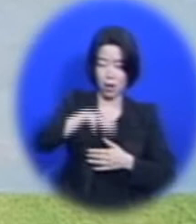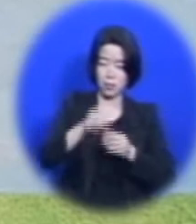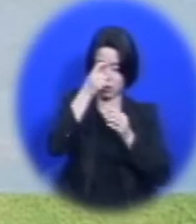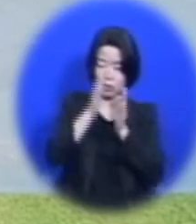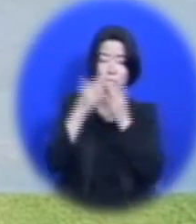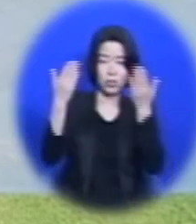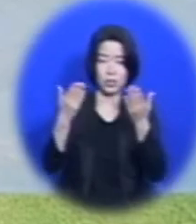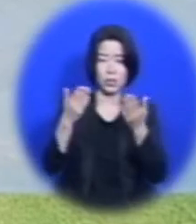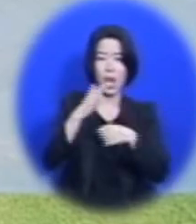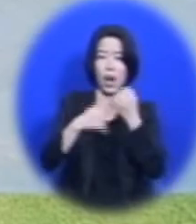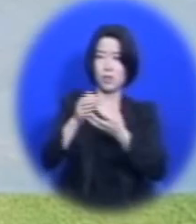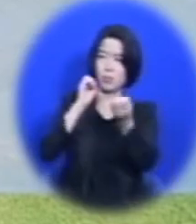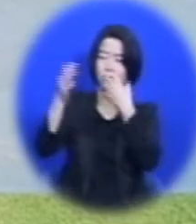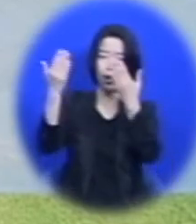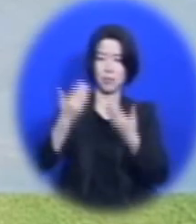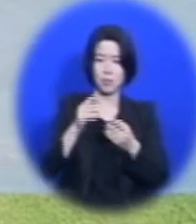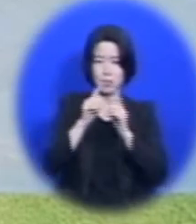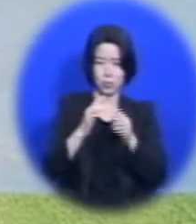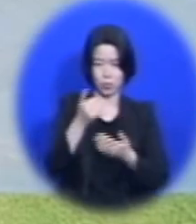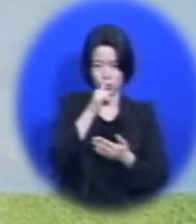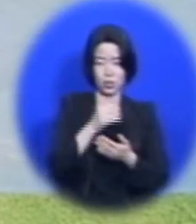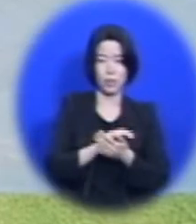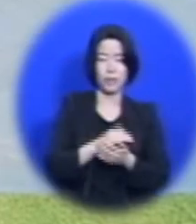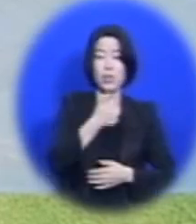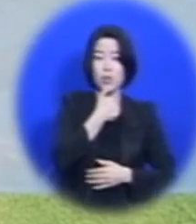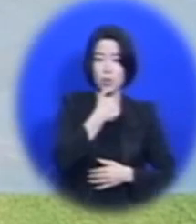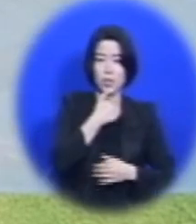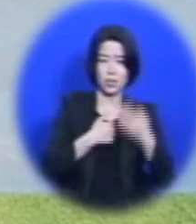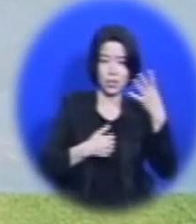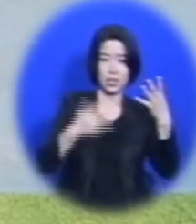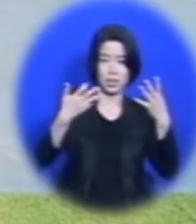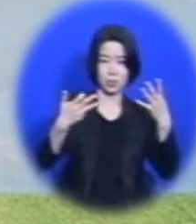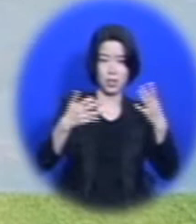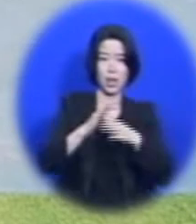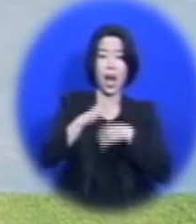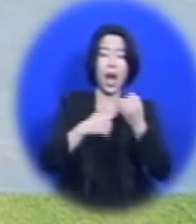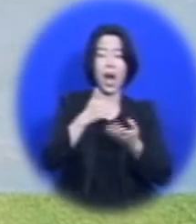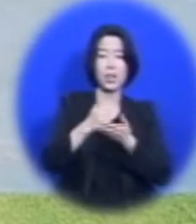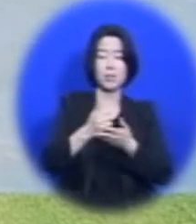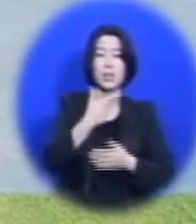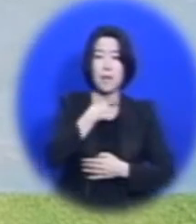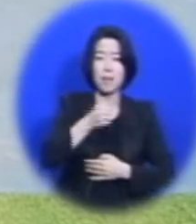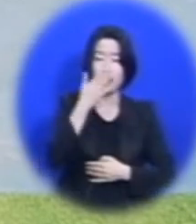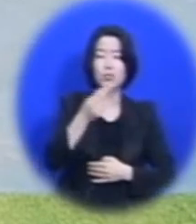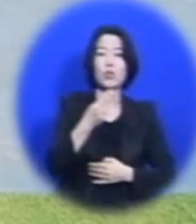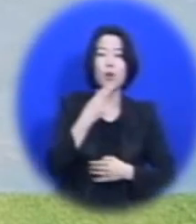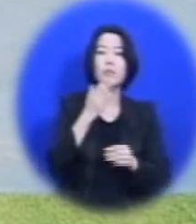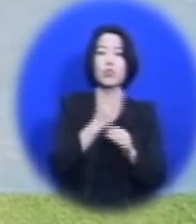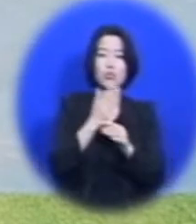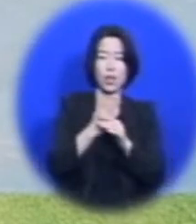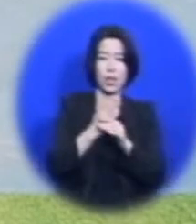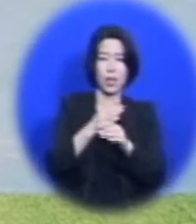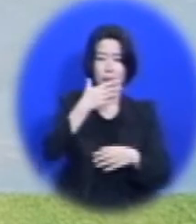하나님께서 응답의 말씀을 주셨습니다. 로마서 4장 18절. 하나님이 바랄 수 없는 중에 바라고,